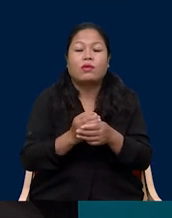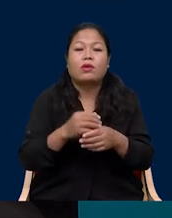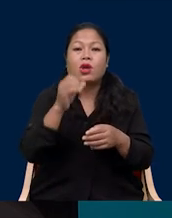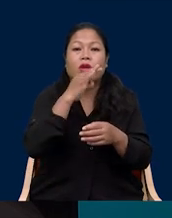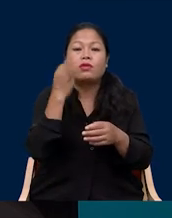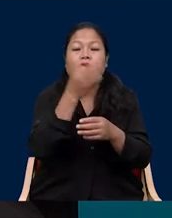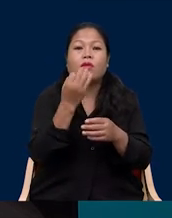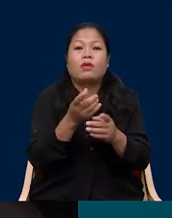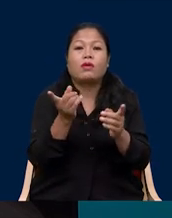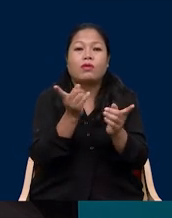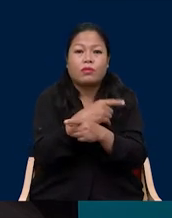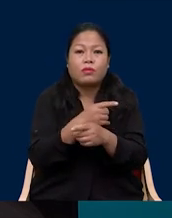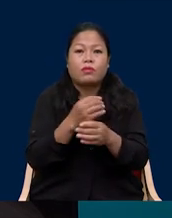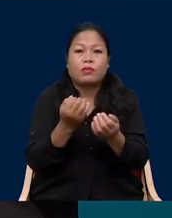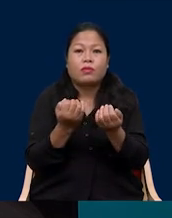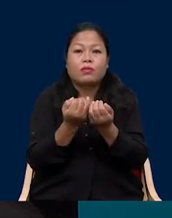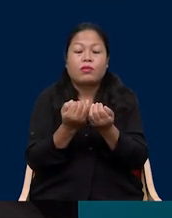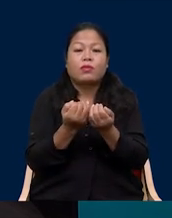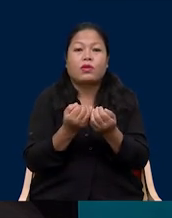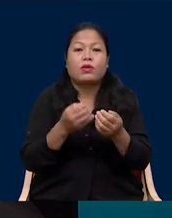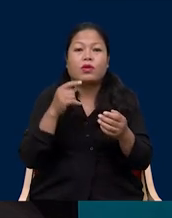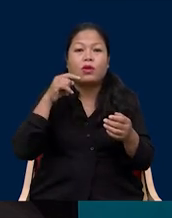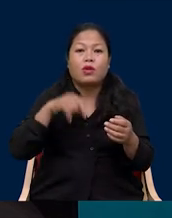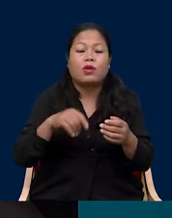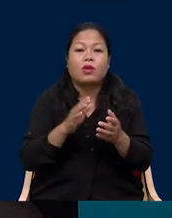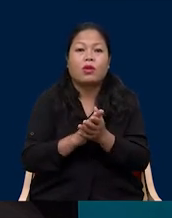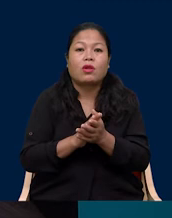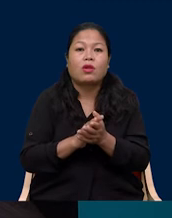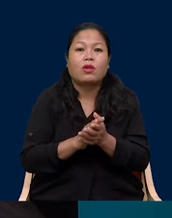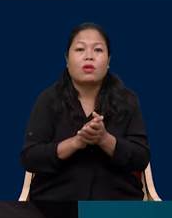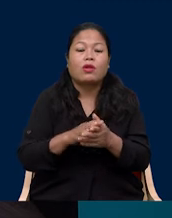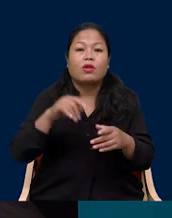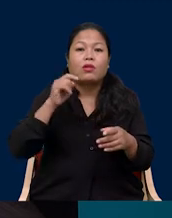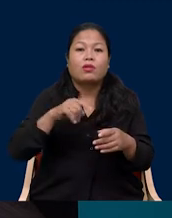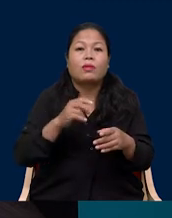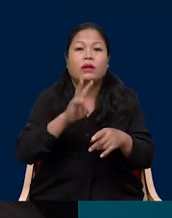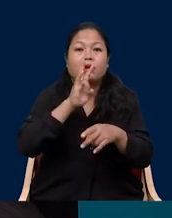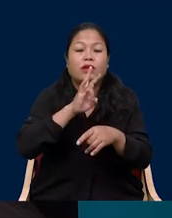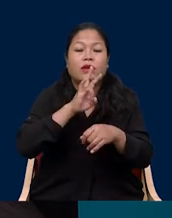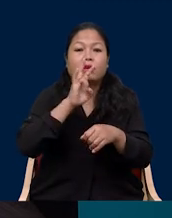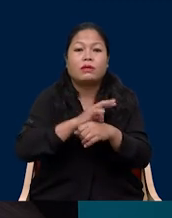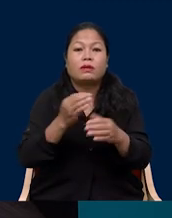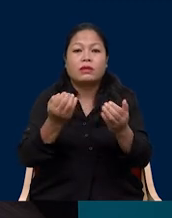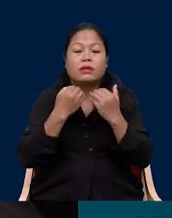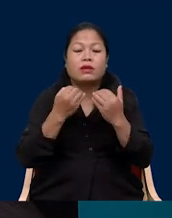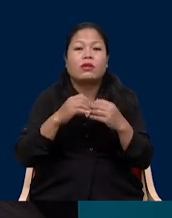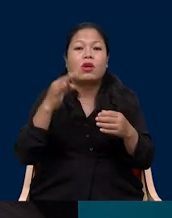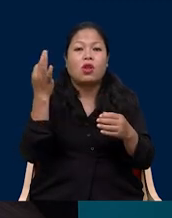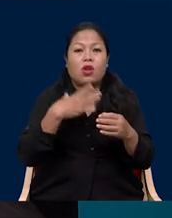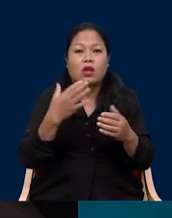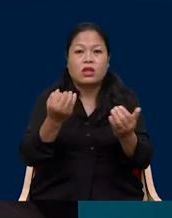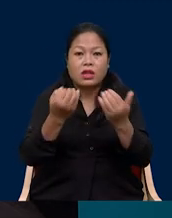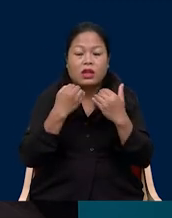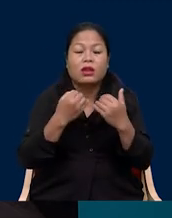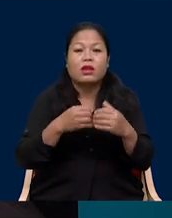विरुद्ध लड्न के कदम चालेका छन्, तपाईँले आर्ट स्कटल्यान्ड मेन्टरिङबाट सिकेको केही कुरा सुनाउन चाहनुहुन्छ र